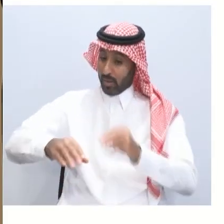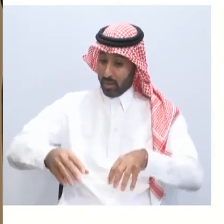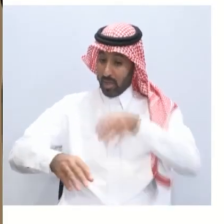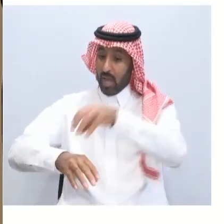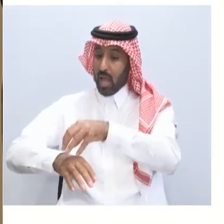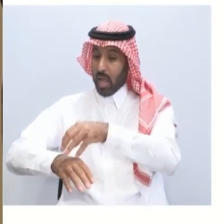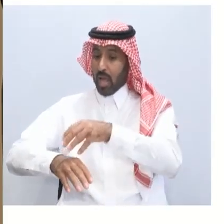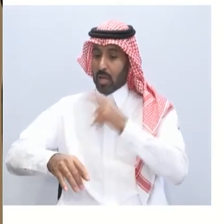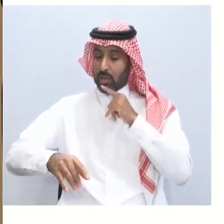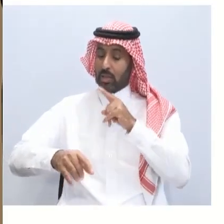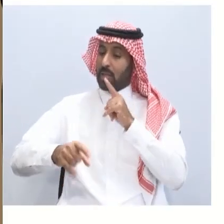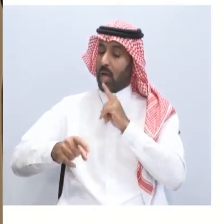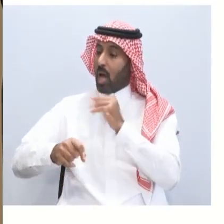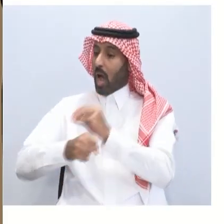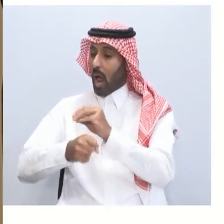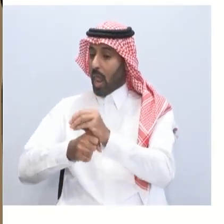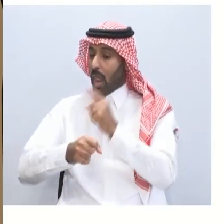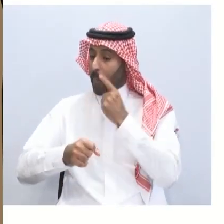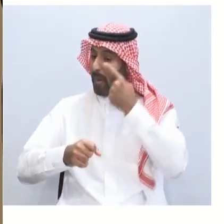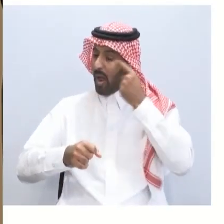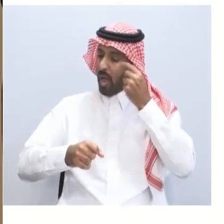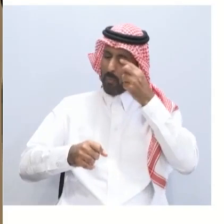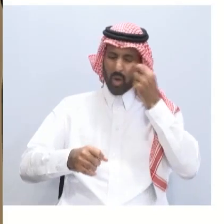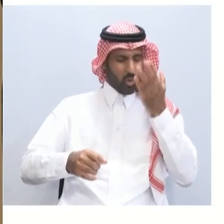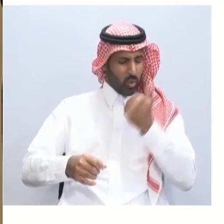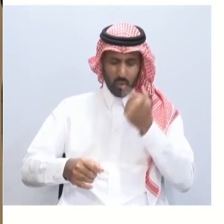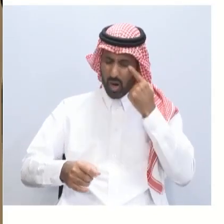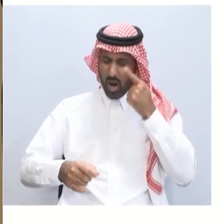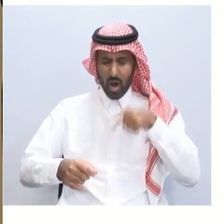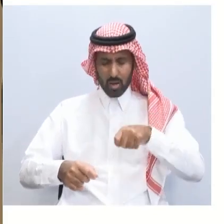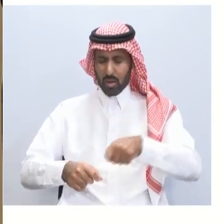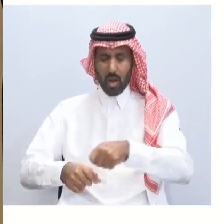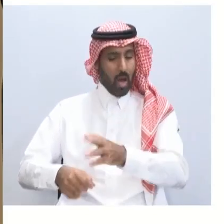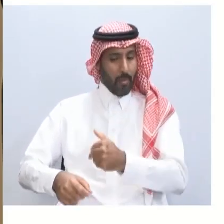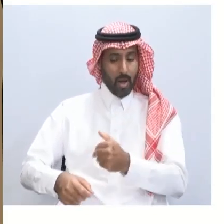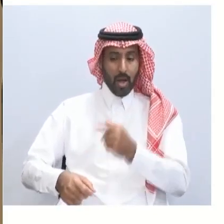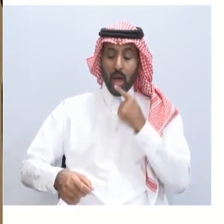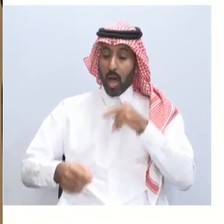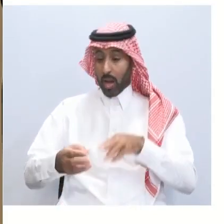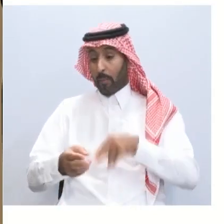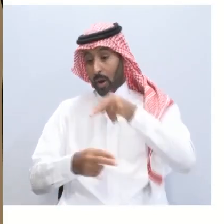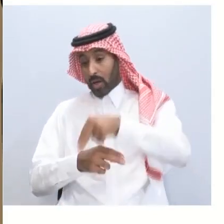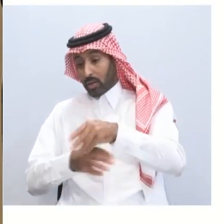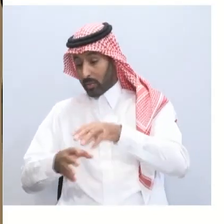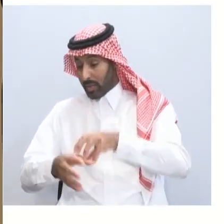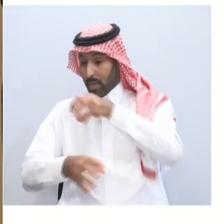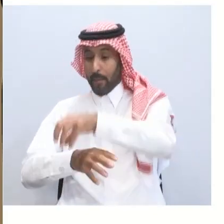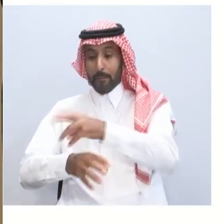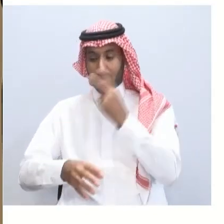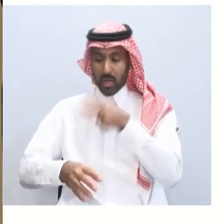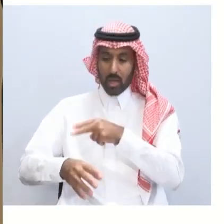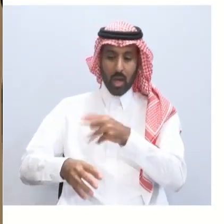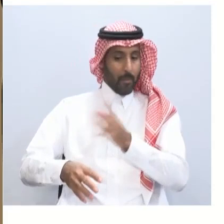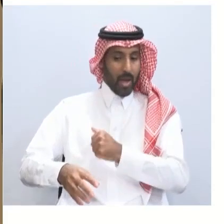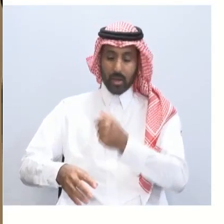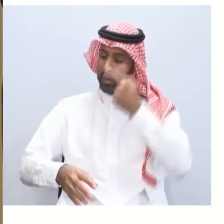قص الاعرج قصته الى الاعمى انا ايضا اريد العبور الى الجهه الاخرى ولكن كما ترى